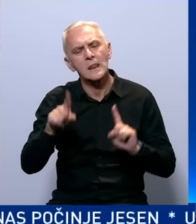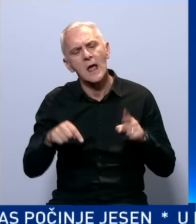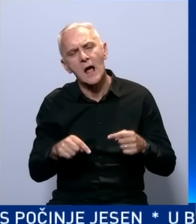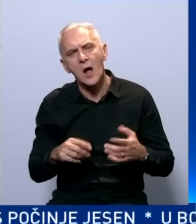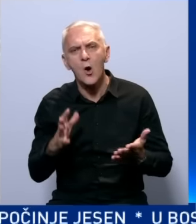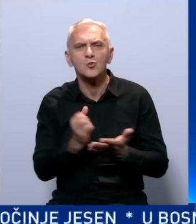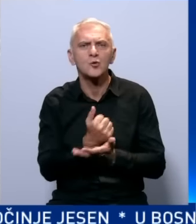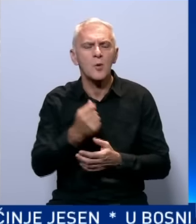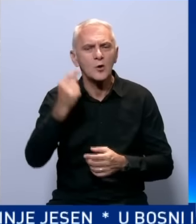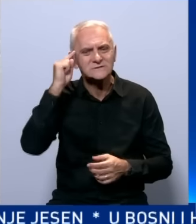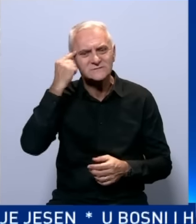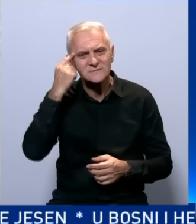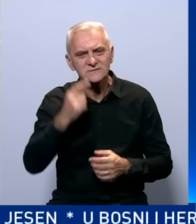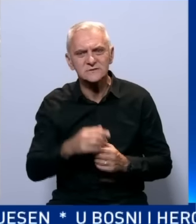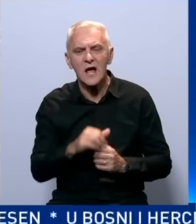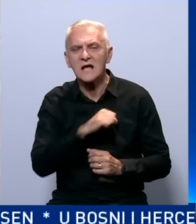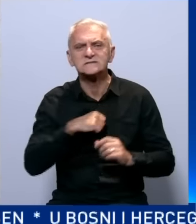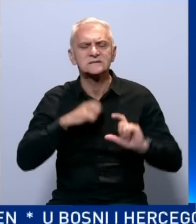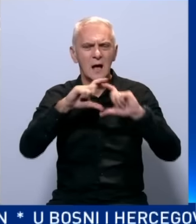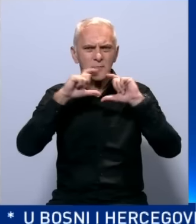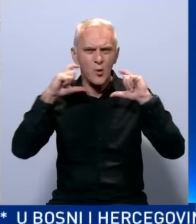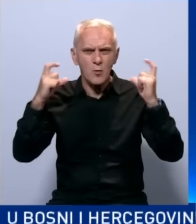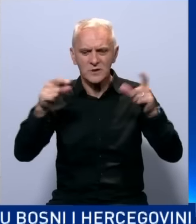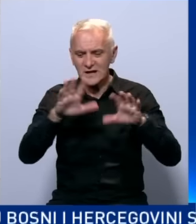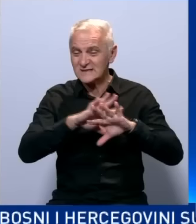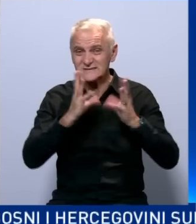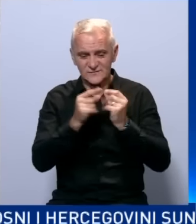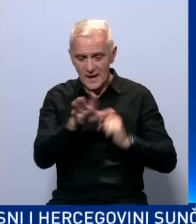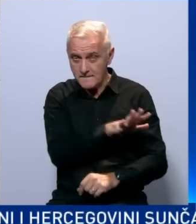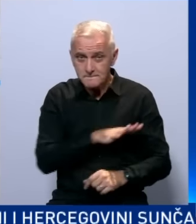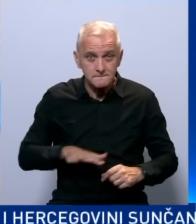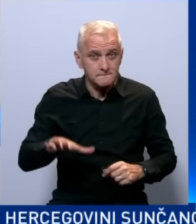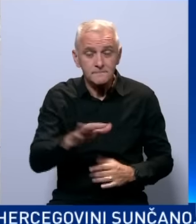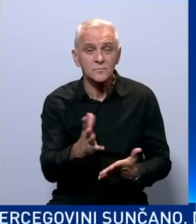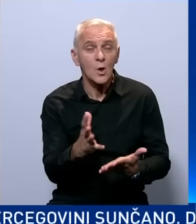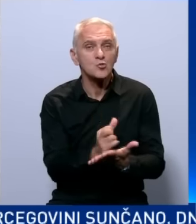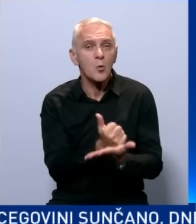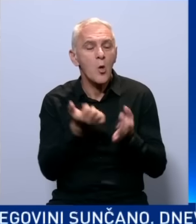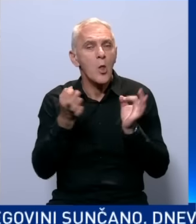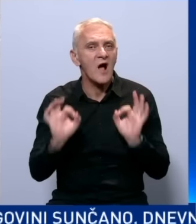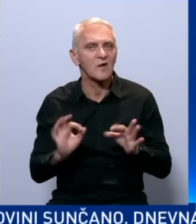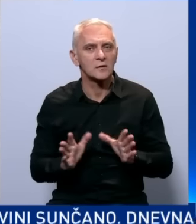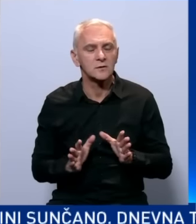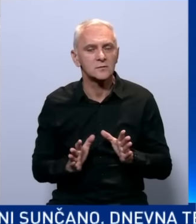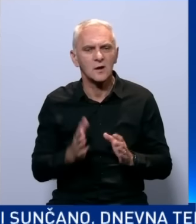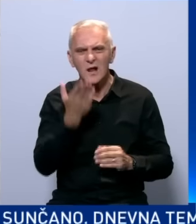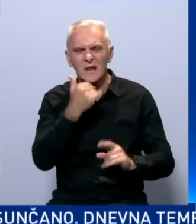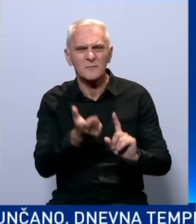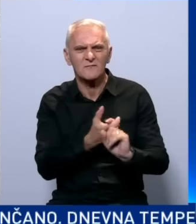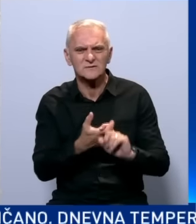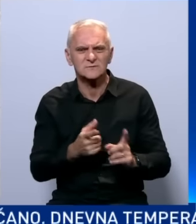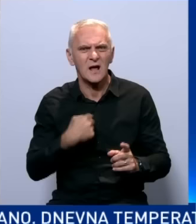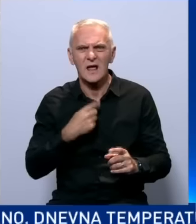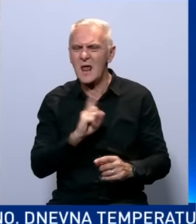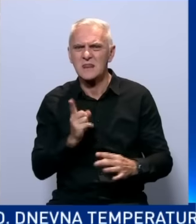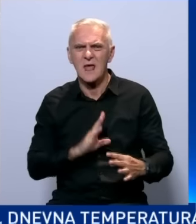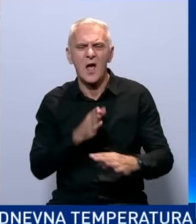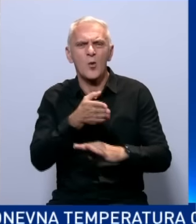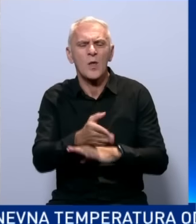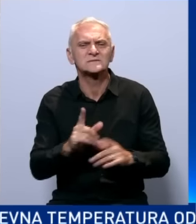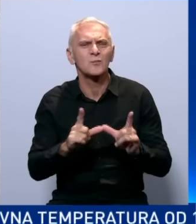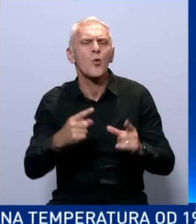bolji smisao i da je sam objekat i cijeli ovaj plato dobio na kvalitetu. Bez obzira, sad ne, kažem, ne ulazim u